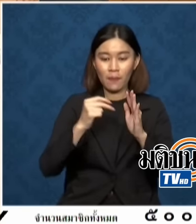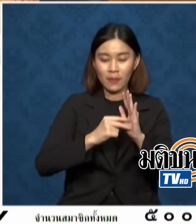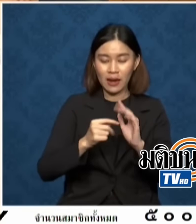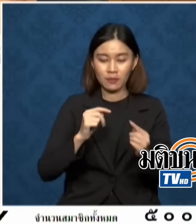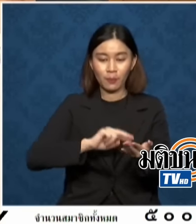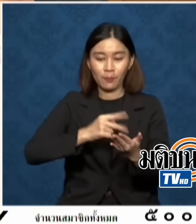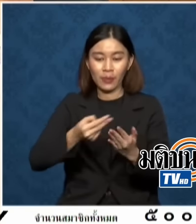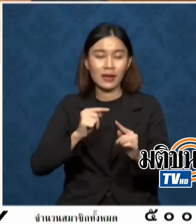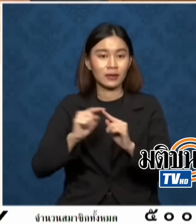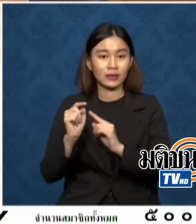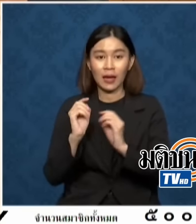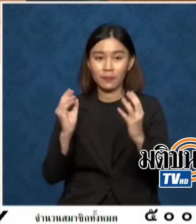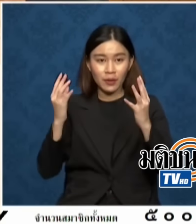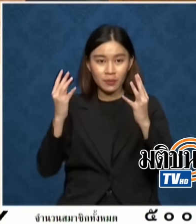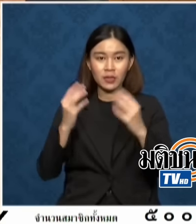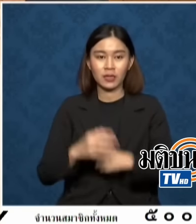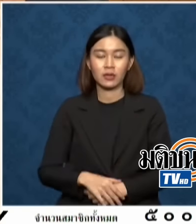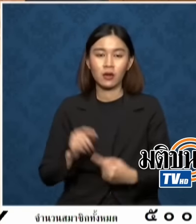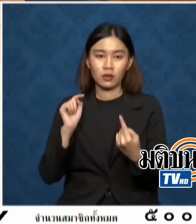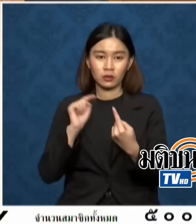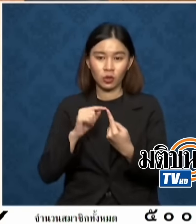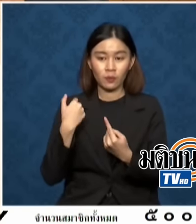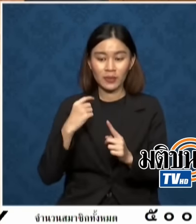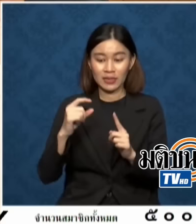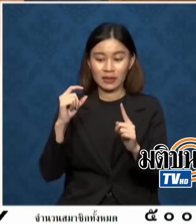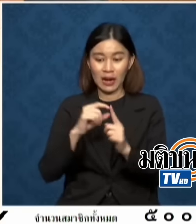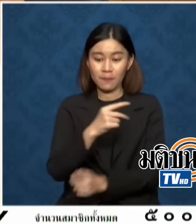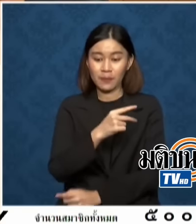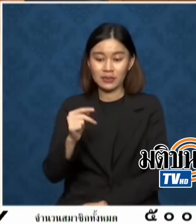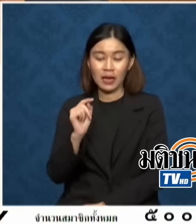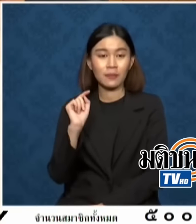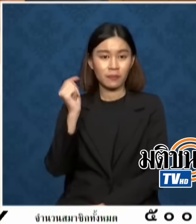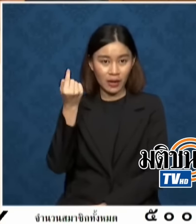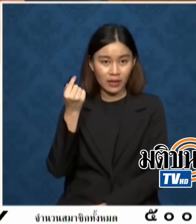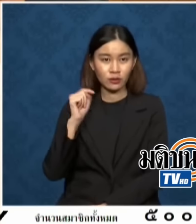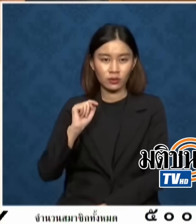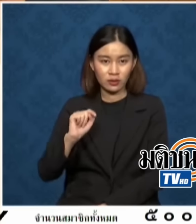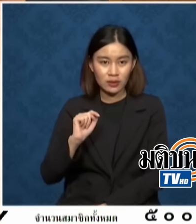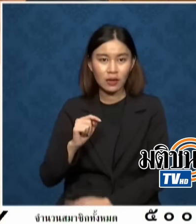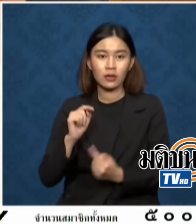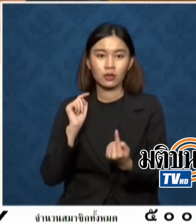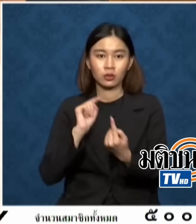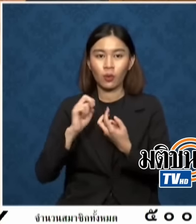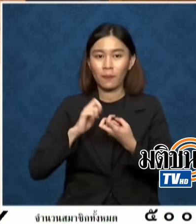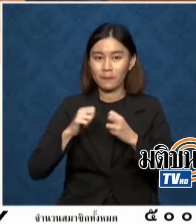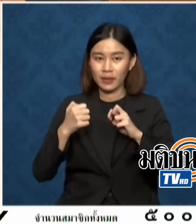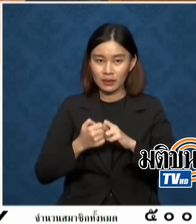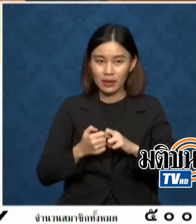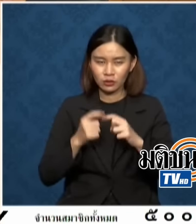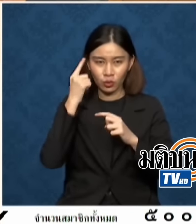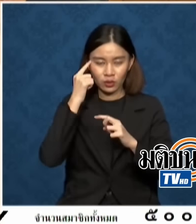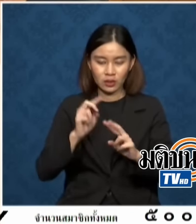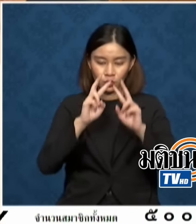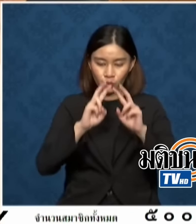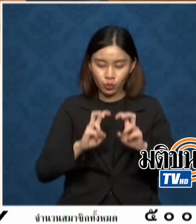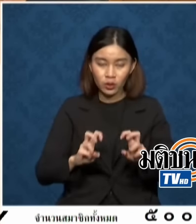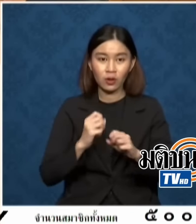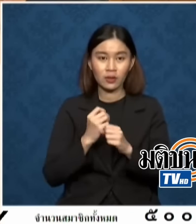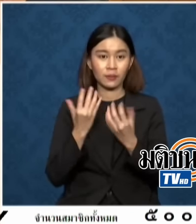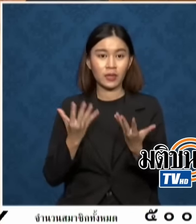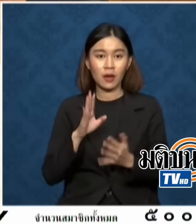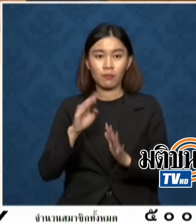ไว้ด้วยดังนั้นการสร้างถ้อยคำดังกล่าวขึ้นมาใหม่จึงทำให้เกิดปัญหาในการตีความว่า